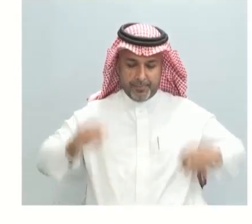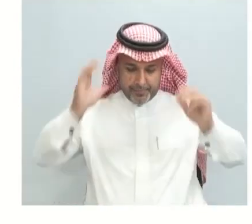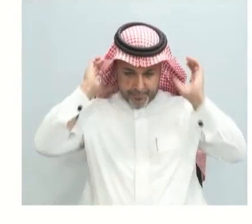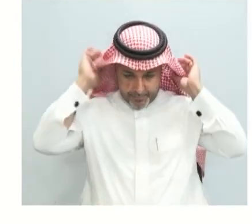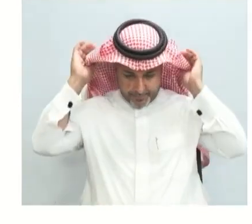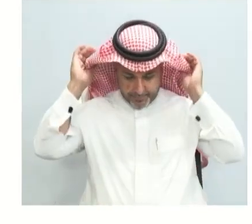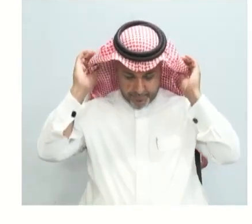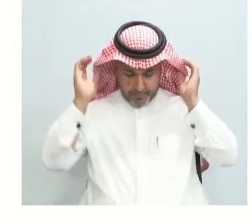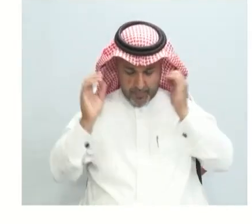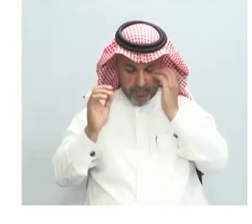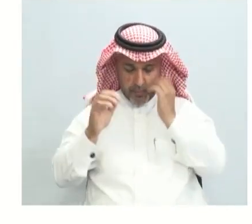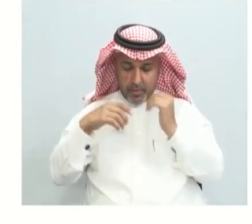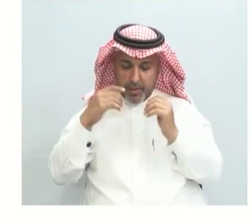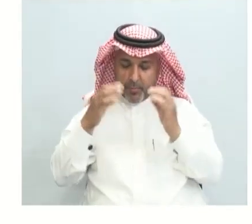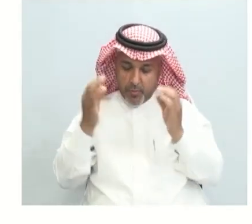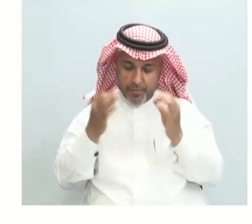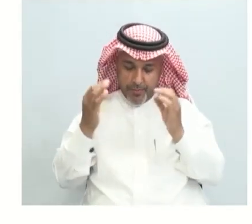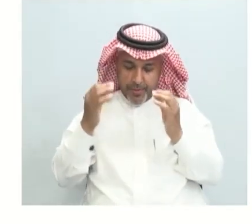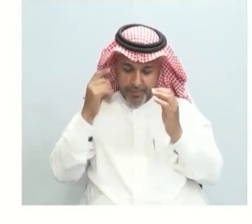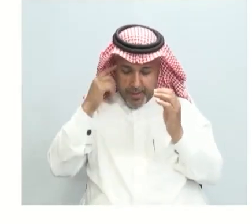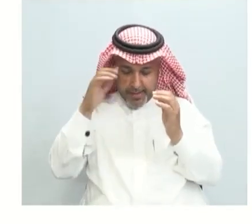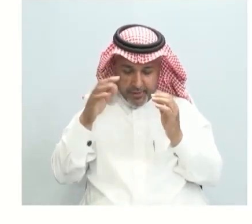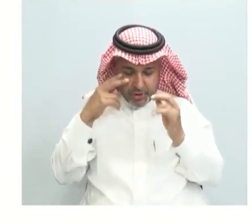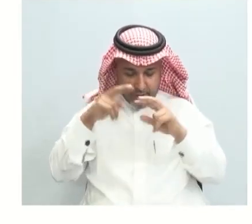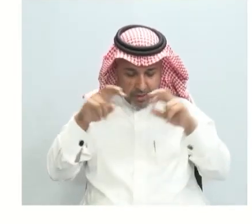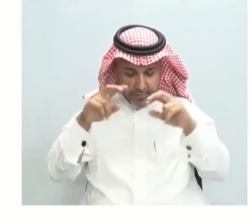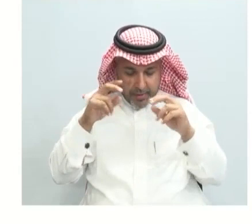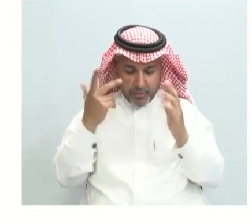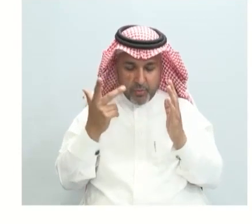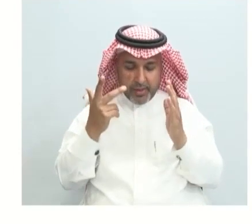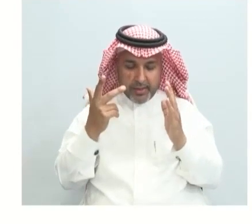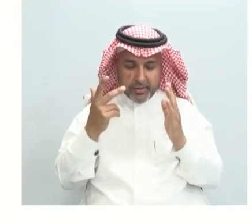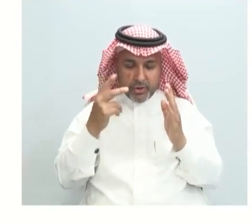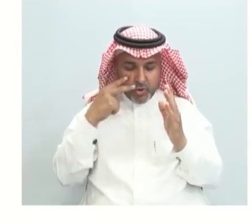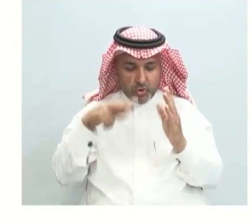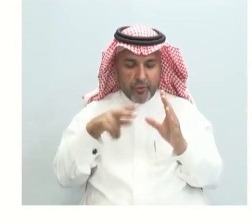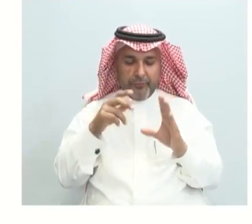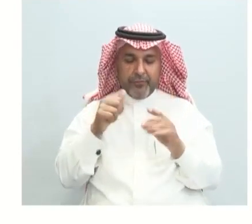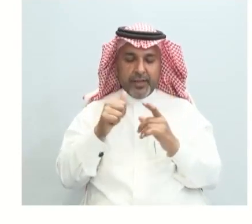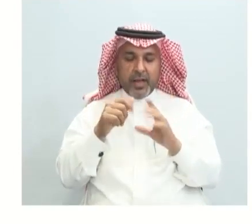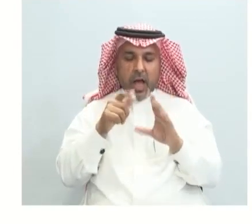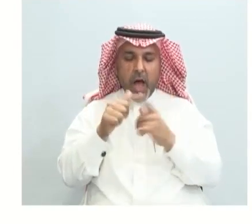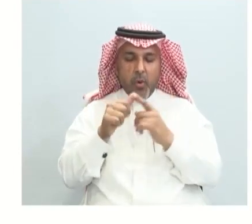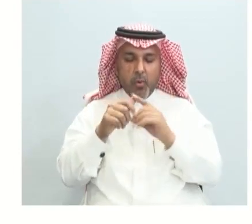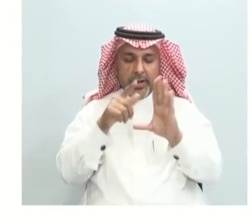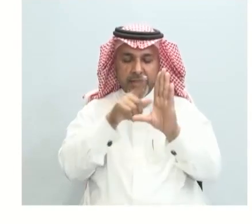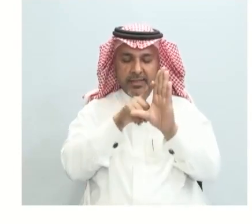الكبيره فاستخدم قانون جيب التمام فبالتالي هنا احنا بالنسبه لنا الزاويه اي هي الكبرى لانها تقابل السبعه